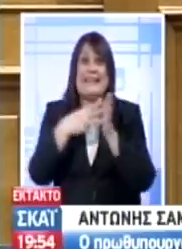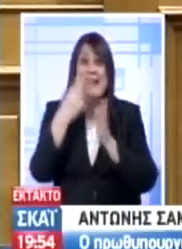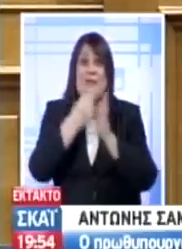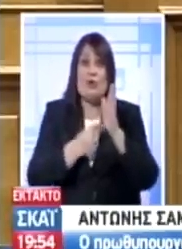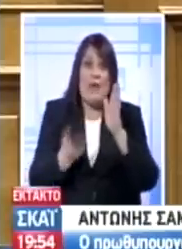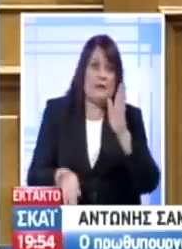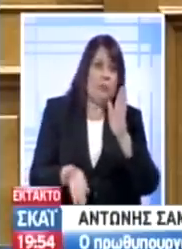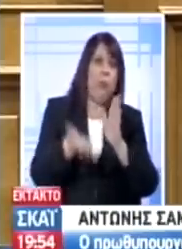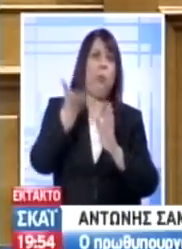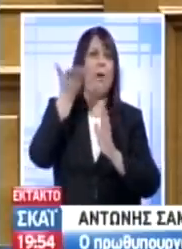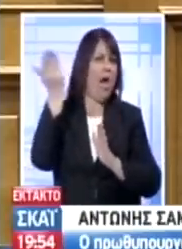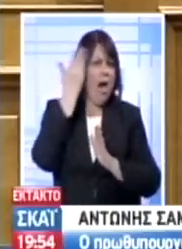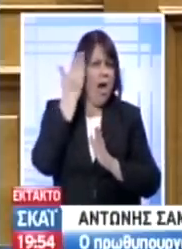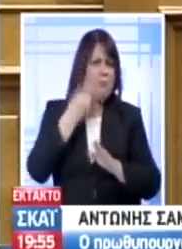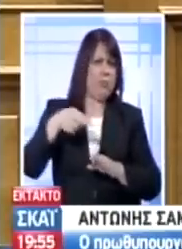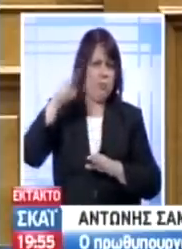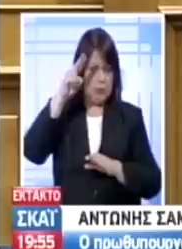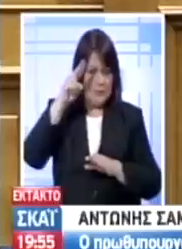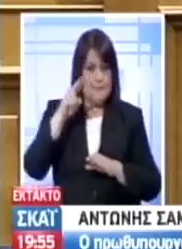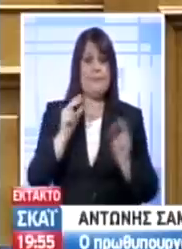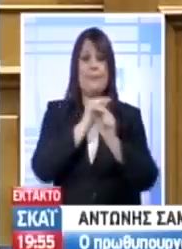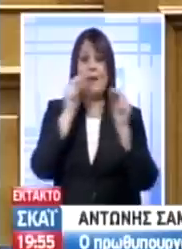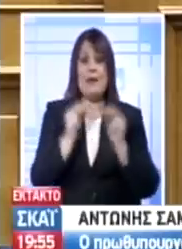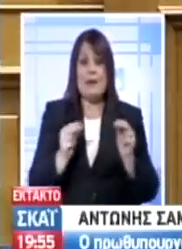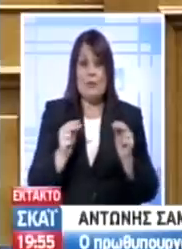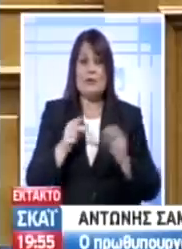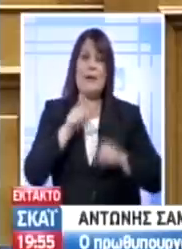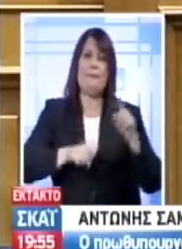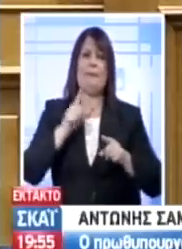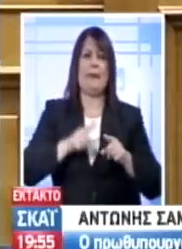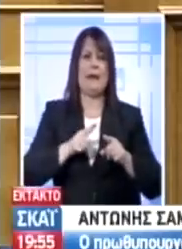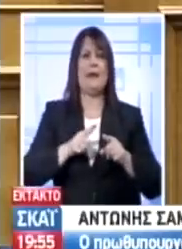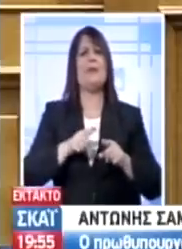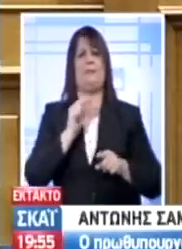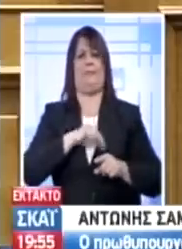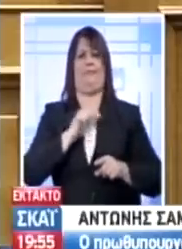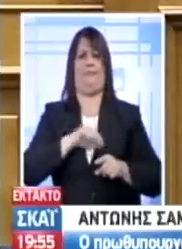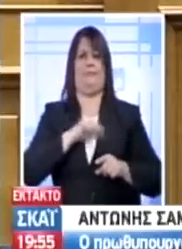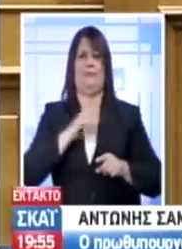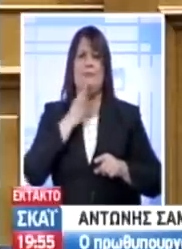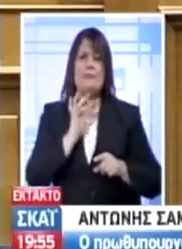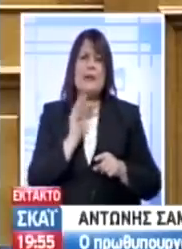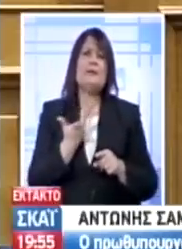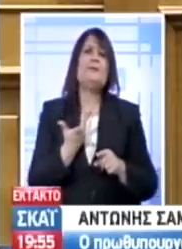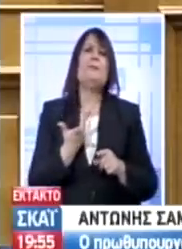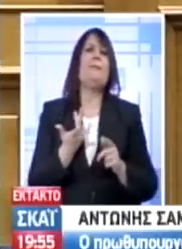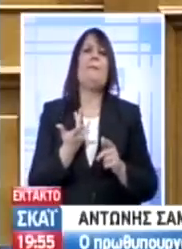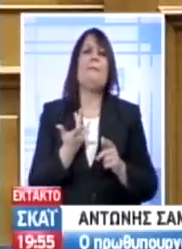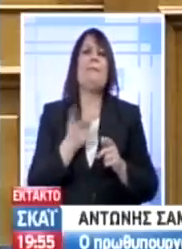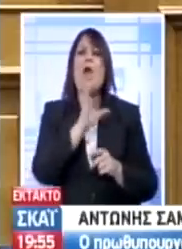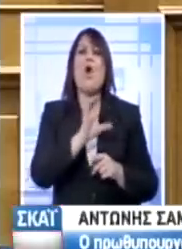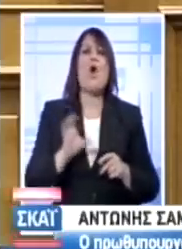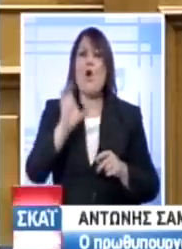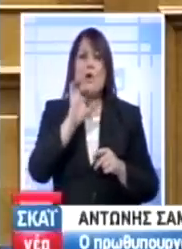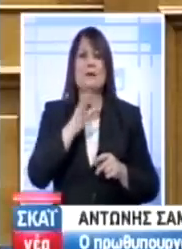σήμερα. Και αυτό με τη σειρά του προκάλεσε κύματα κερδοσκοπικών πιέσεων σε βάρος κι άλλων ευάλωτων χωρών της